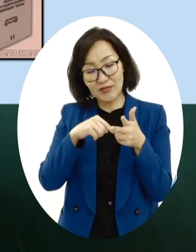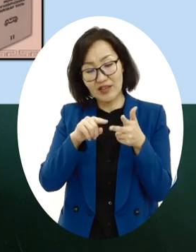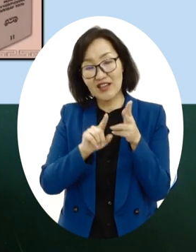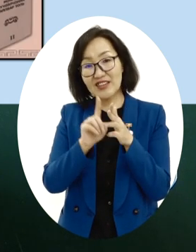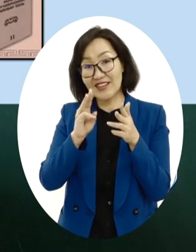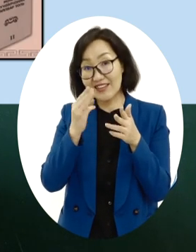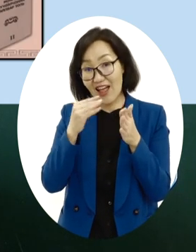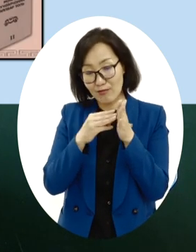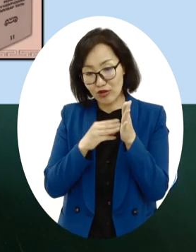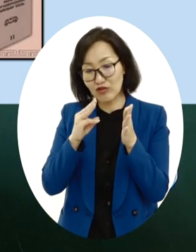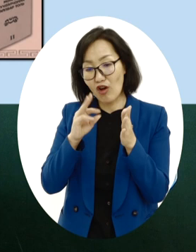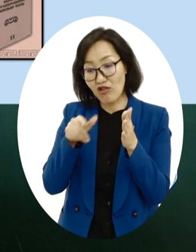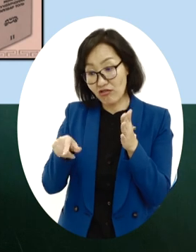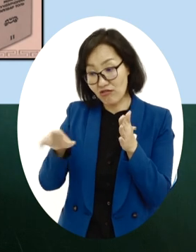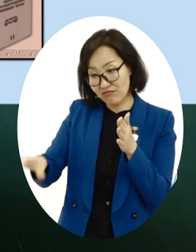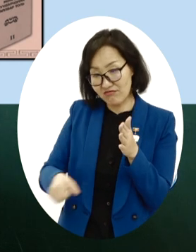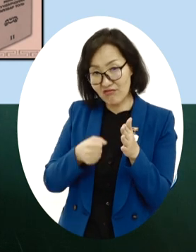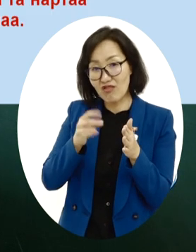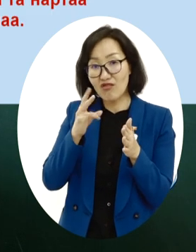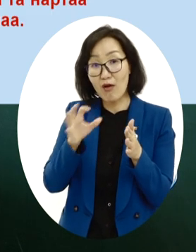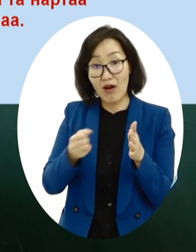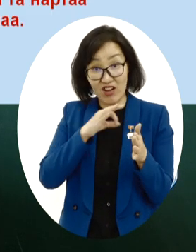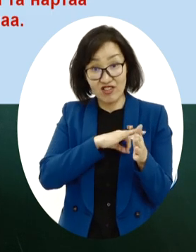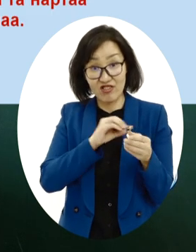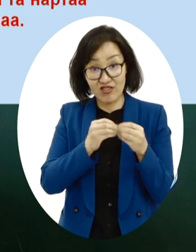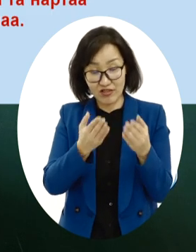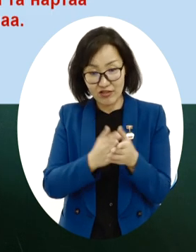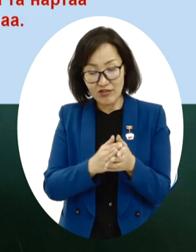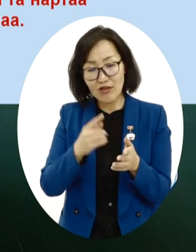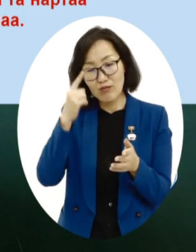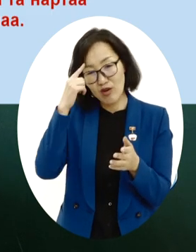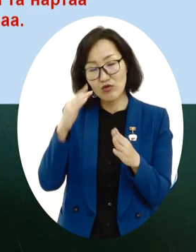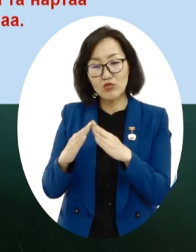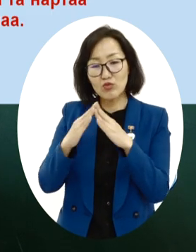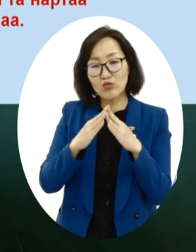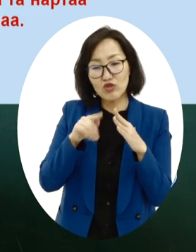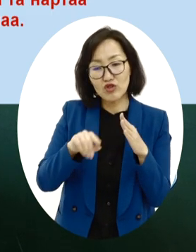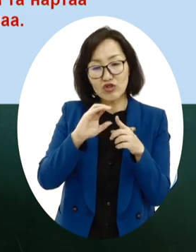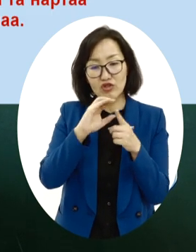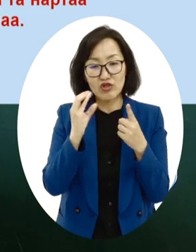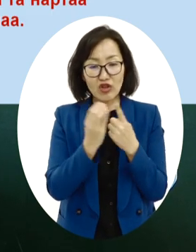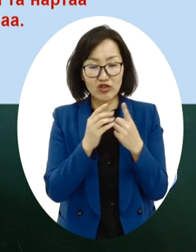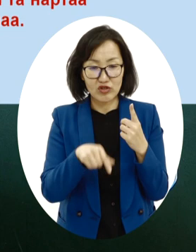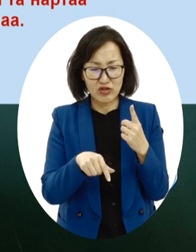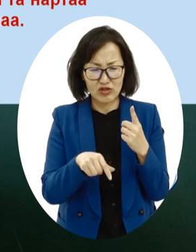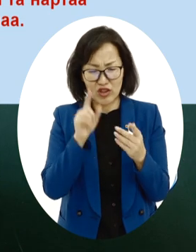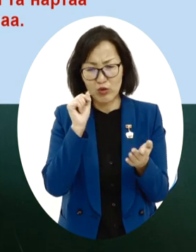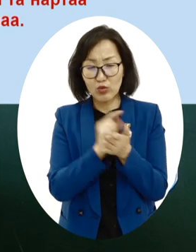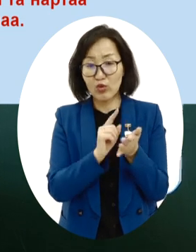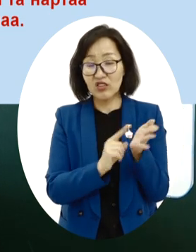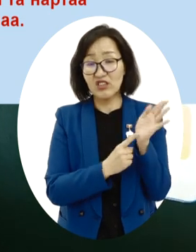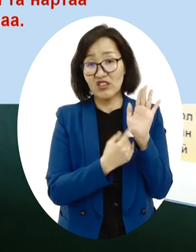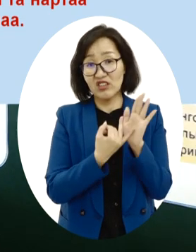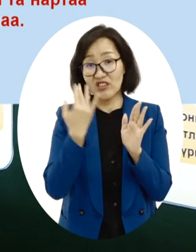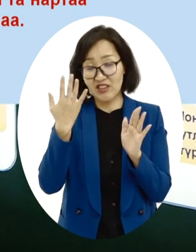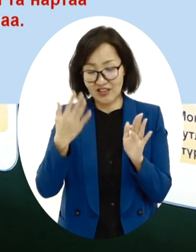нүүлчдийн тайлбартал 1 номоос бэлтгэсэн. Монгол гутал бол нүүдэлчдийн соёл уламжлалыг илтгэх маш чухал